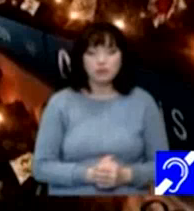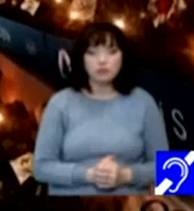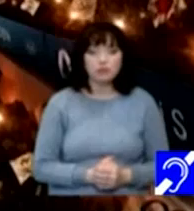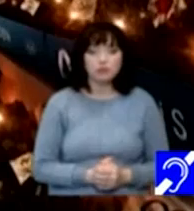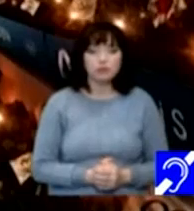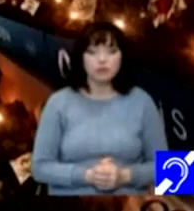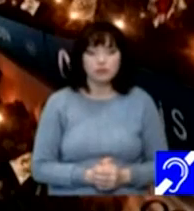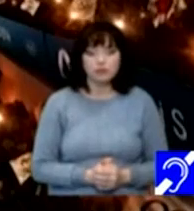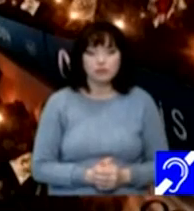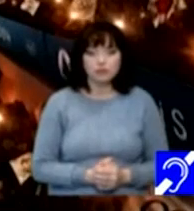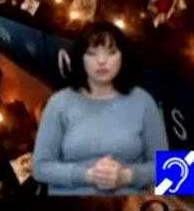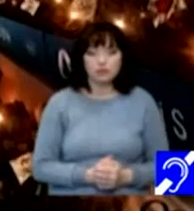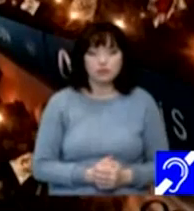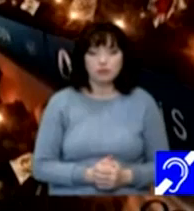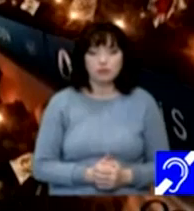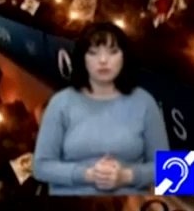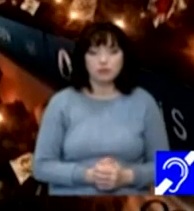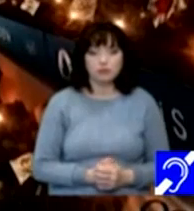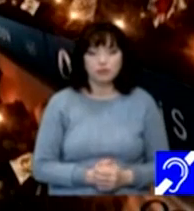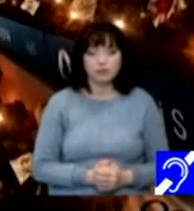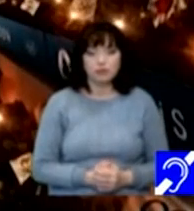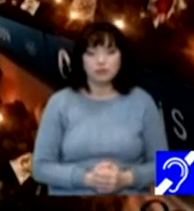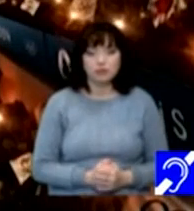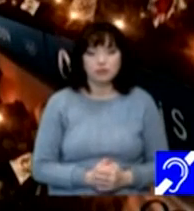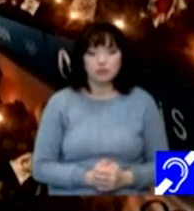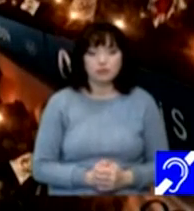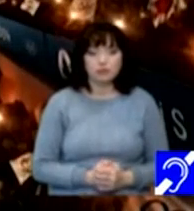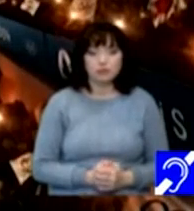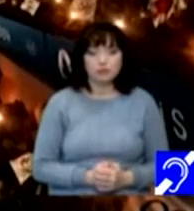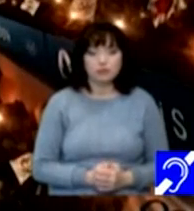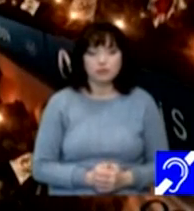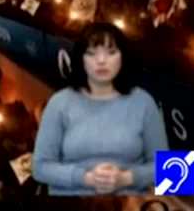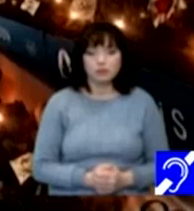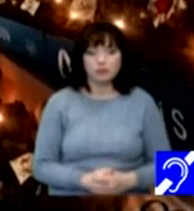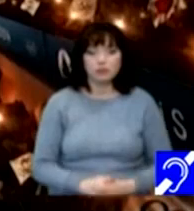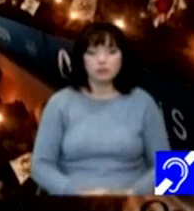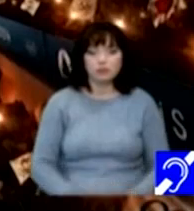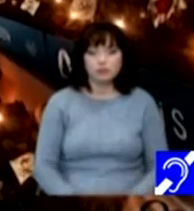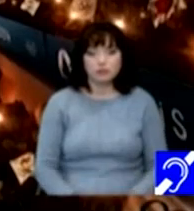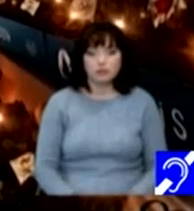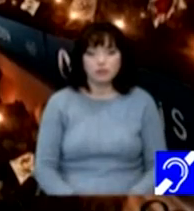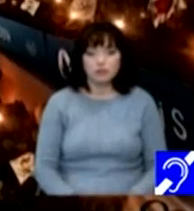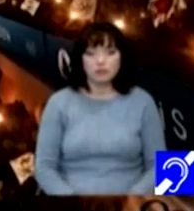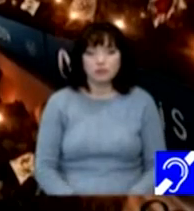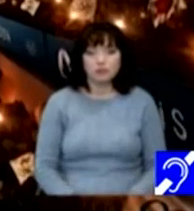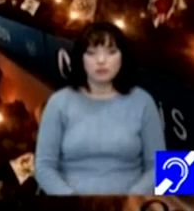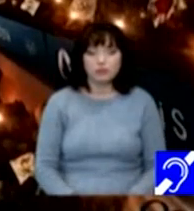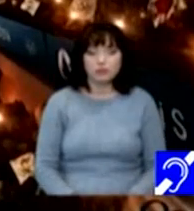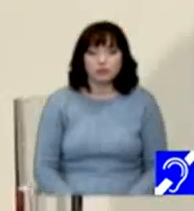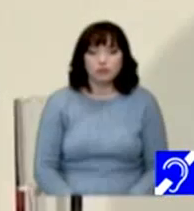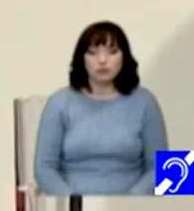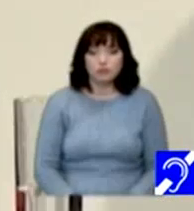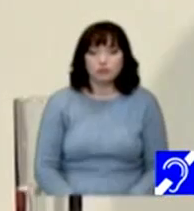cérémonie d'ouverture des Jeux Olympiques pourrait se tenir en dehors d'un stade. Notre ambition collective a vraiment été de continuer